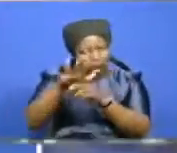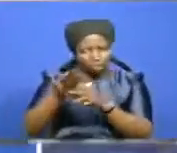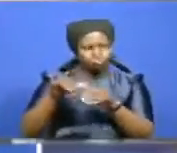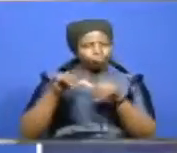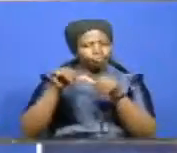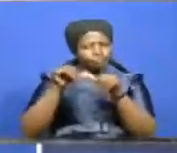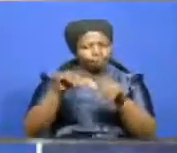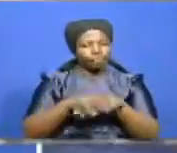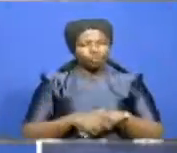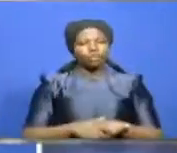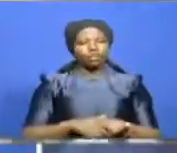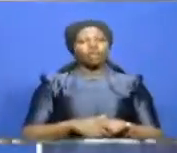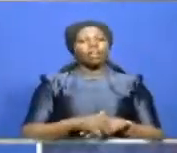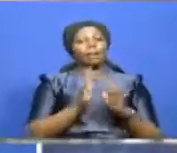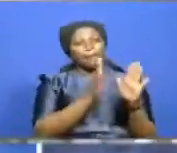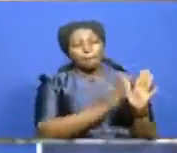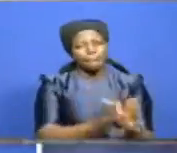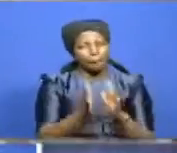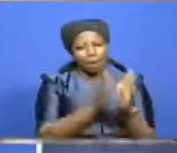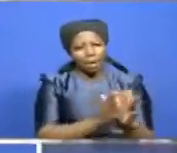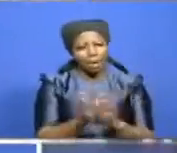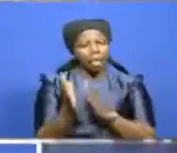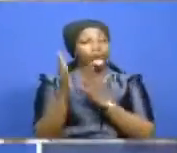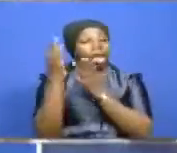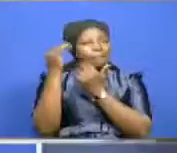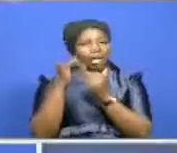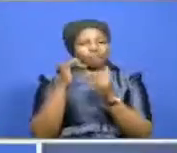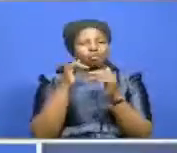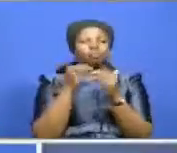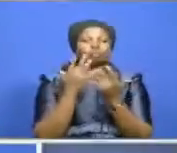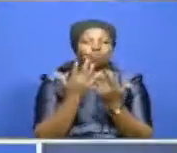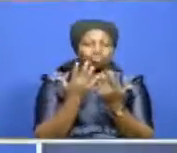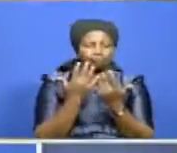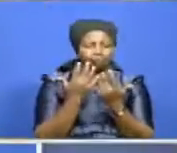ya kuwajumuisha watu wote huku wakizingatia masharti ya kudhibiti